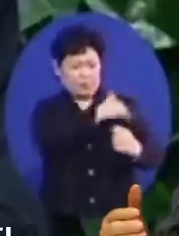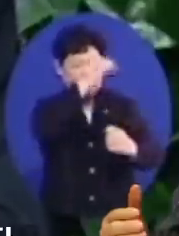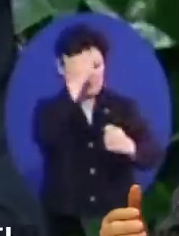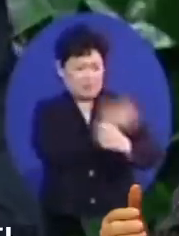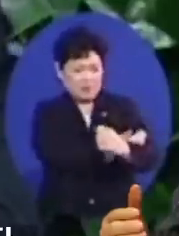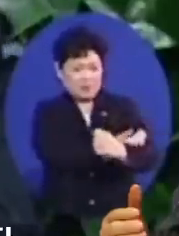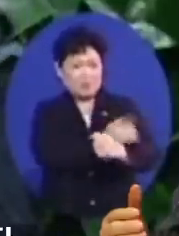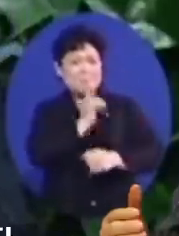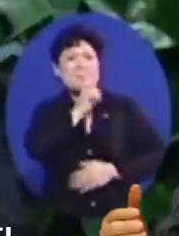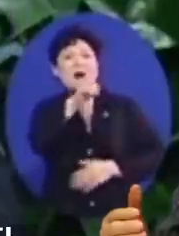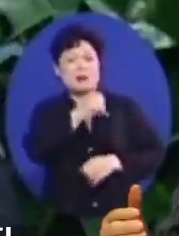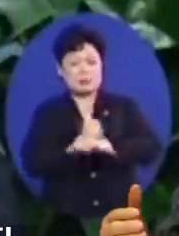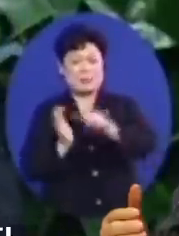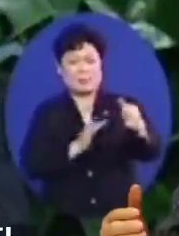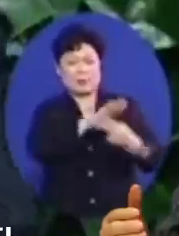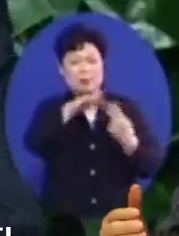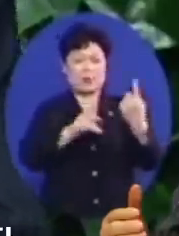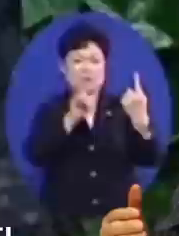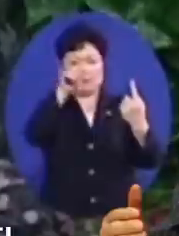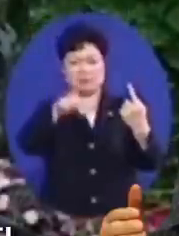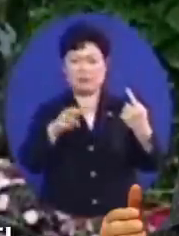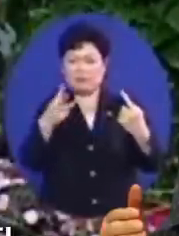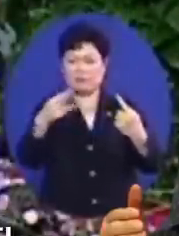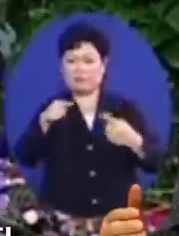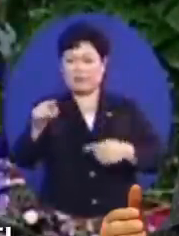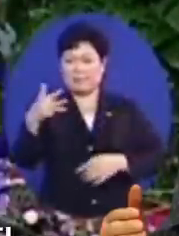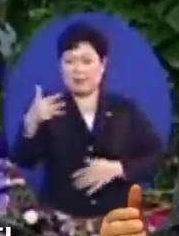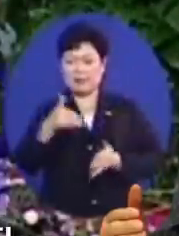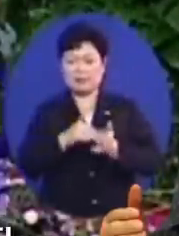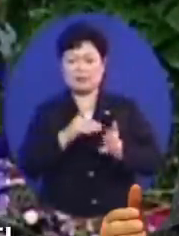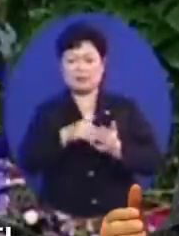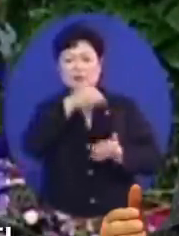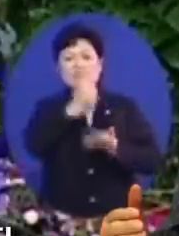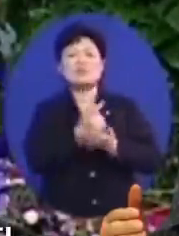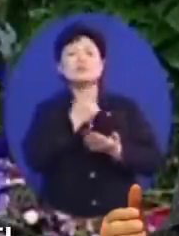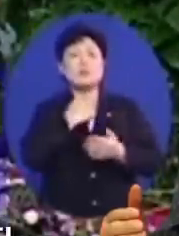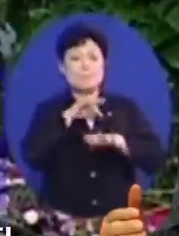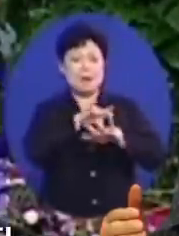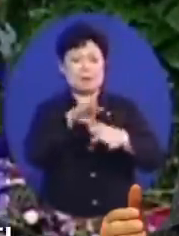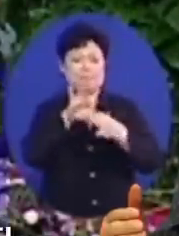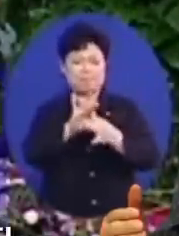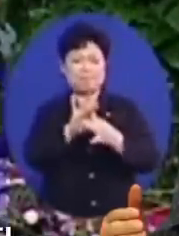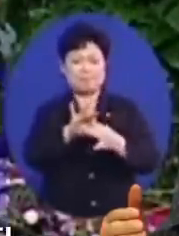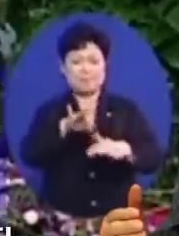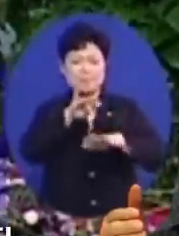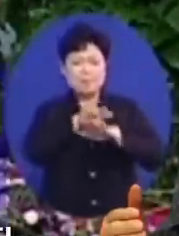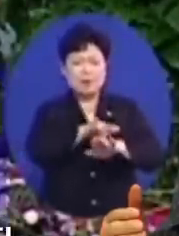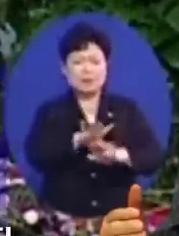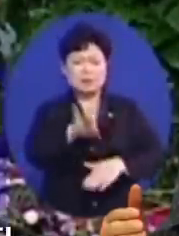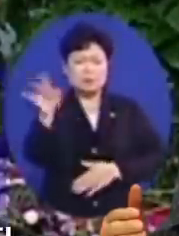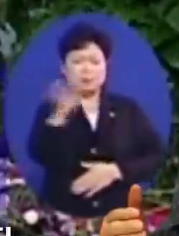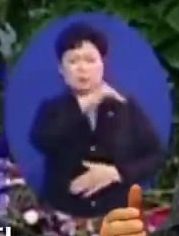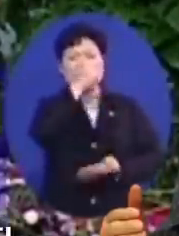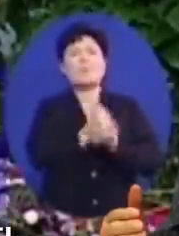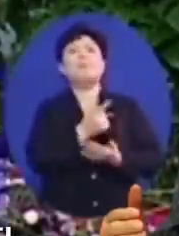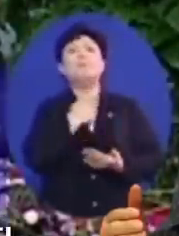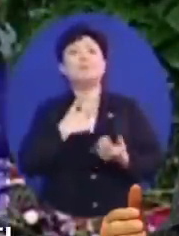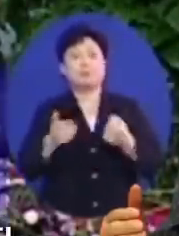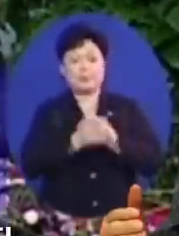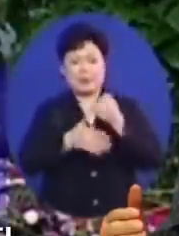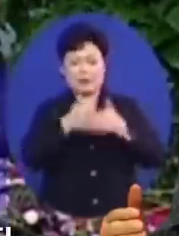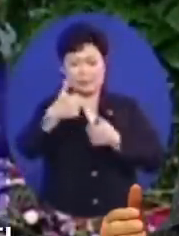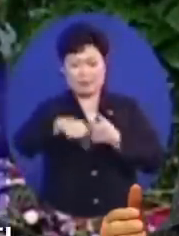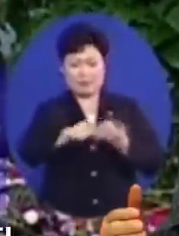되는 것입니다. 요한 1서 3장 8절에 죄를 짓는 자는 마귀에게 속하나니 마귀는 처음부터 범죄함이라, 하나님의